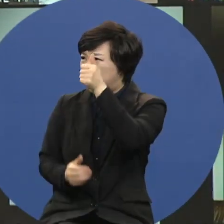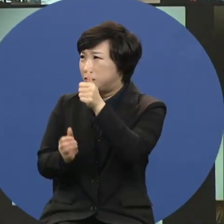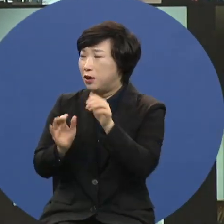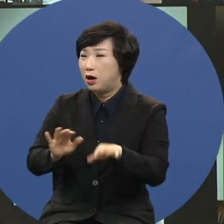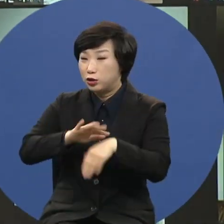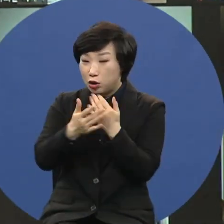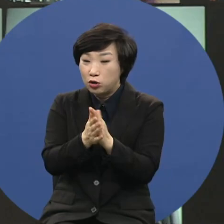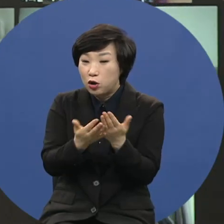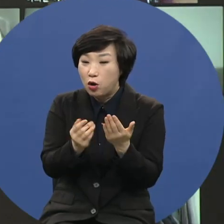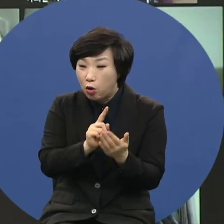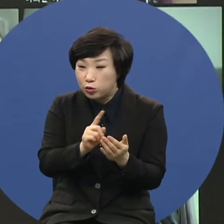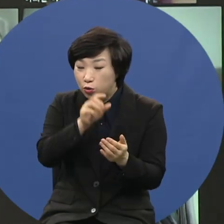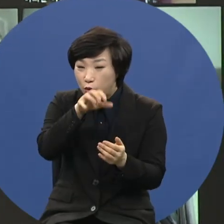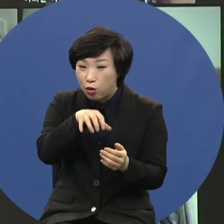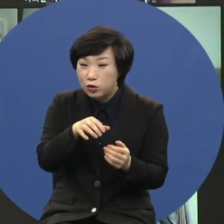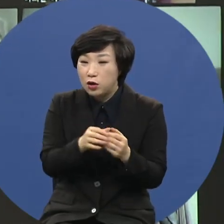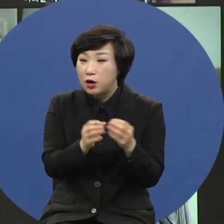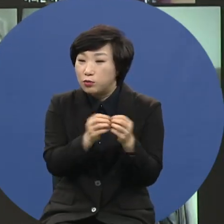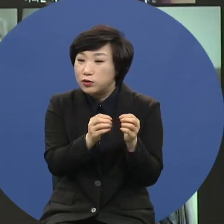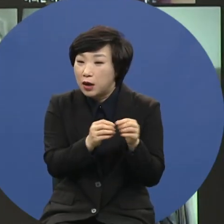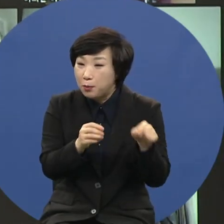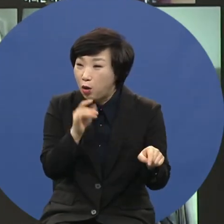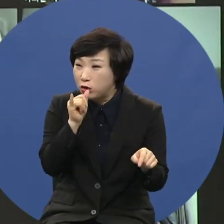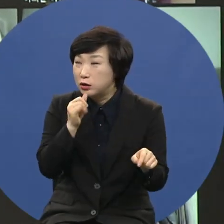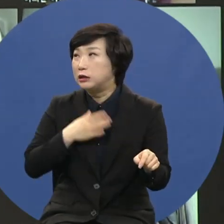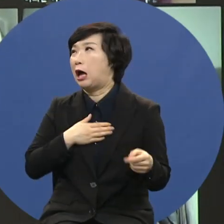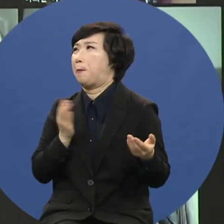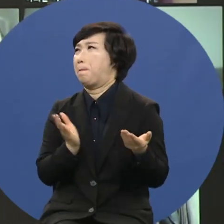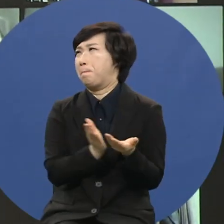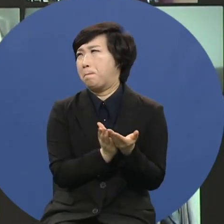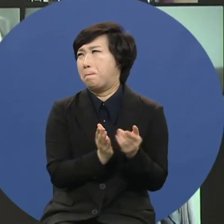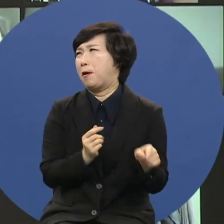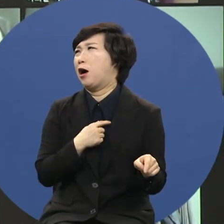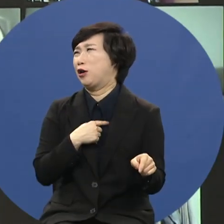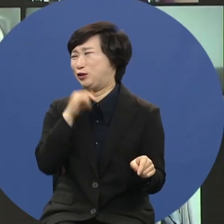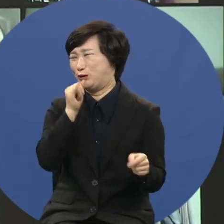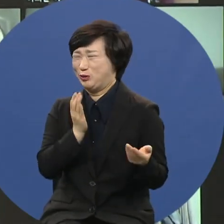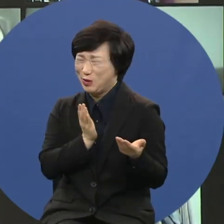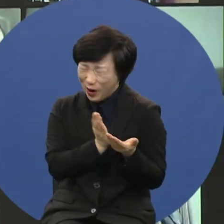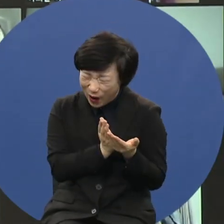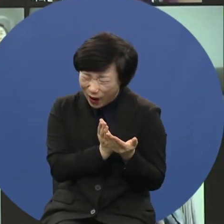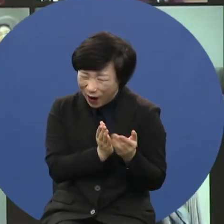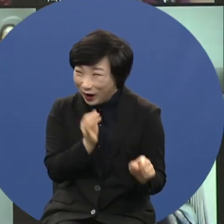구절 어느 곳에 이런 구절이 있는데 나하고 딱 맞는 구절입니다.